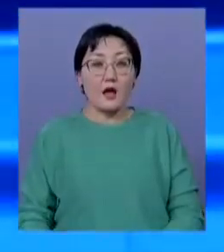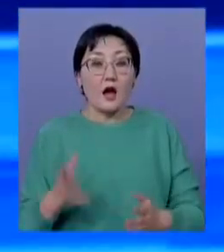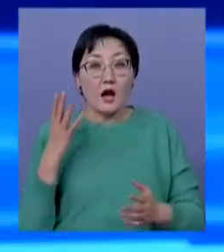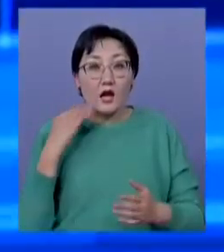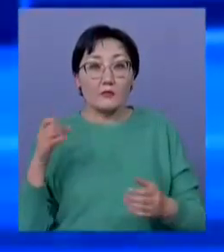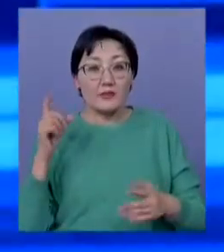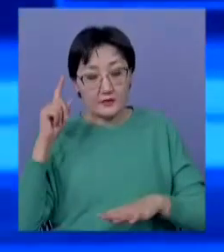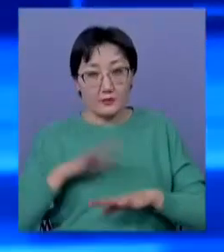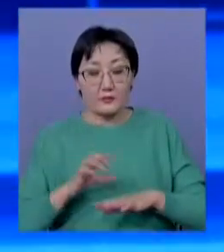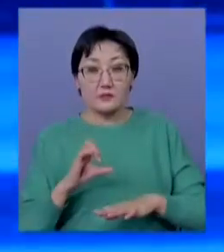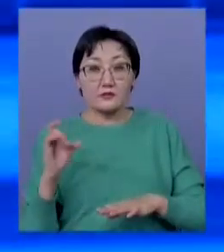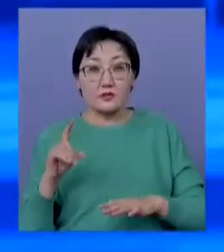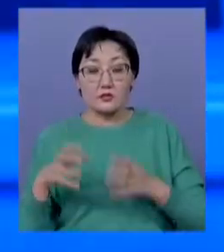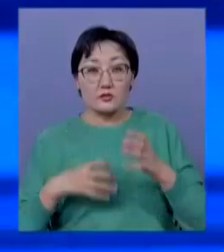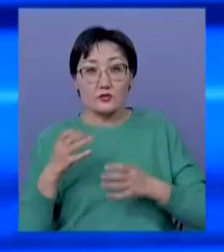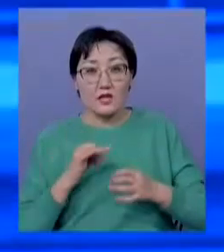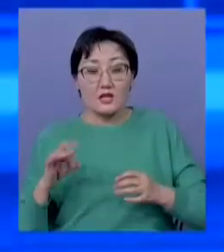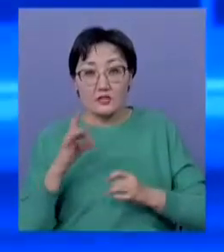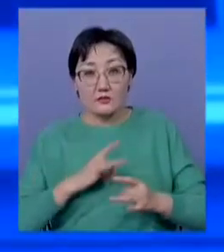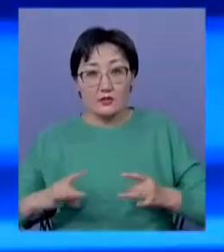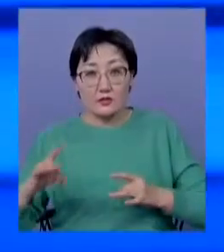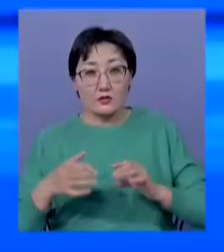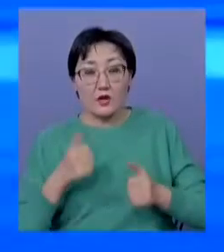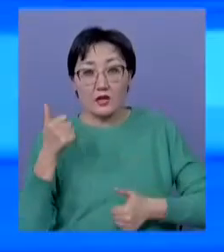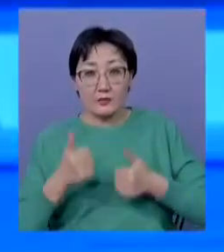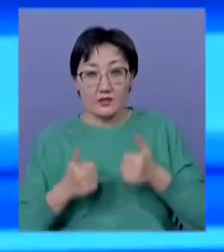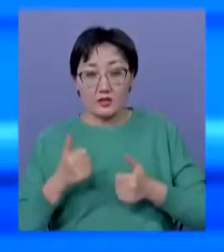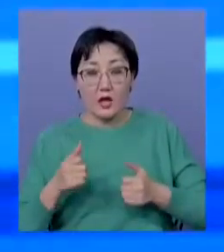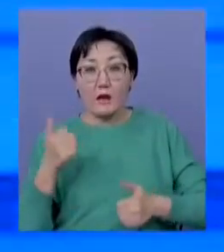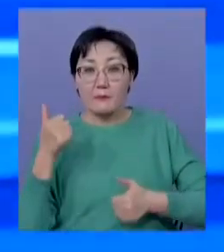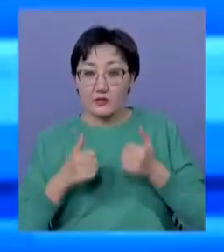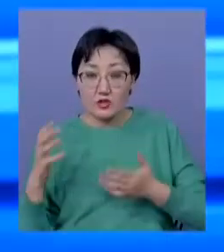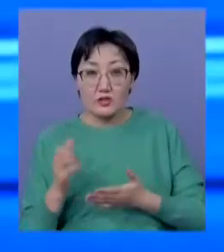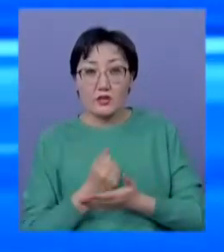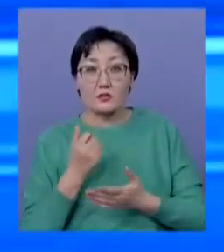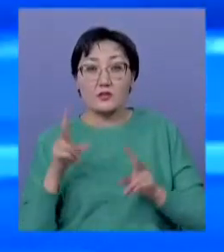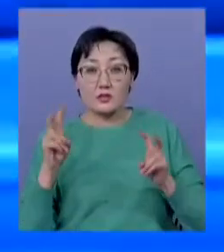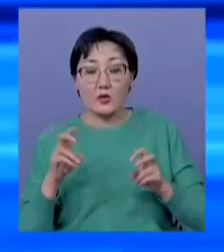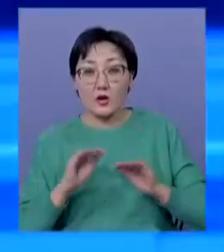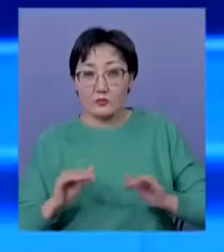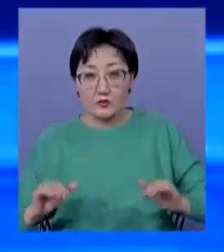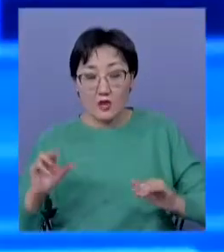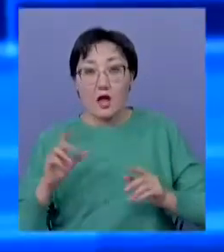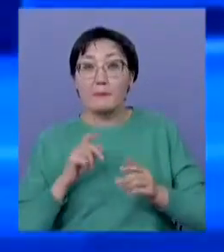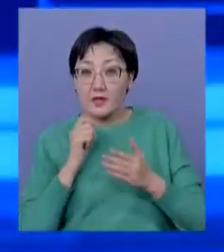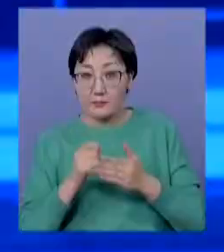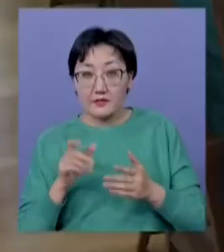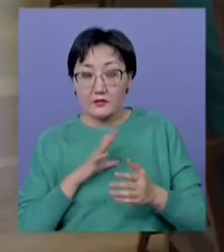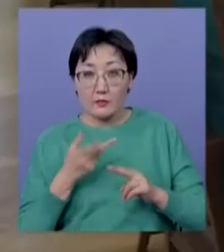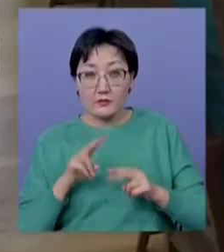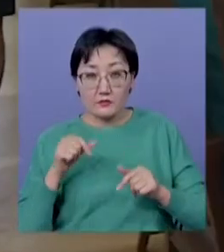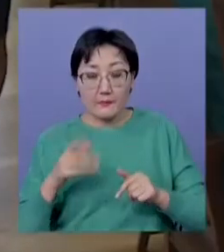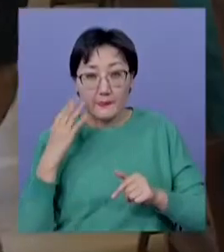Алматы әкімі Бақытжан Сағынтаев халықаралық және республикалық олимпиадалар мен байқаулардың жеңімпазы атанған оқушыларды марапаттады. Биыл